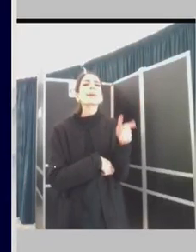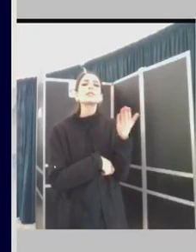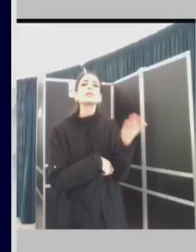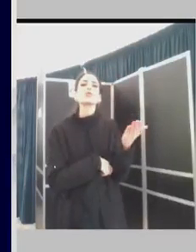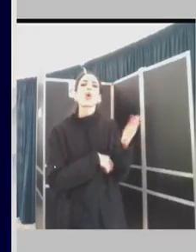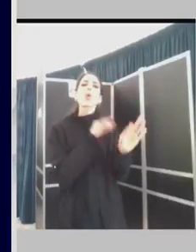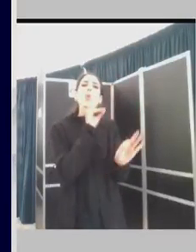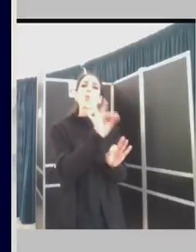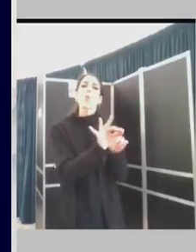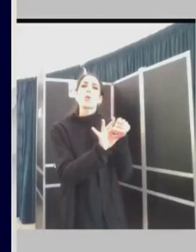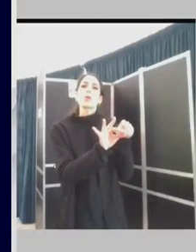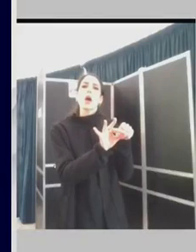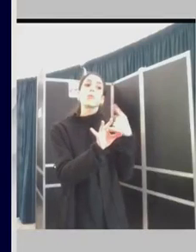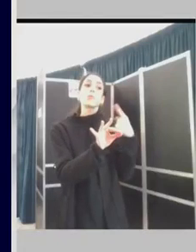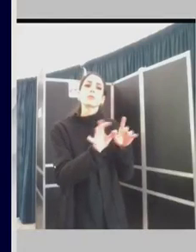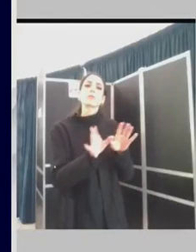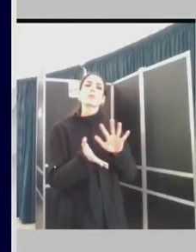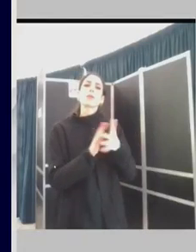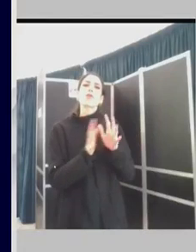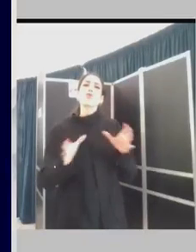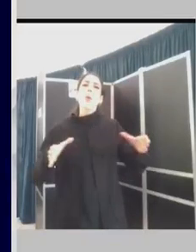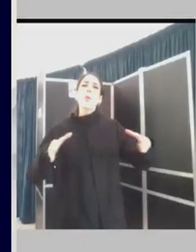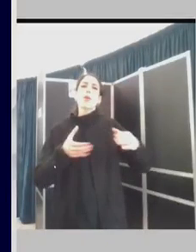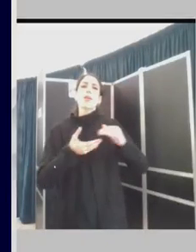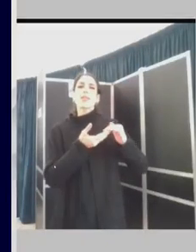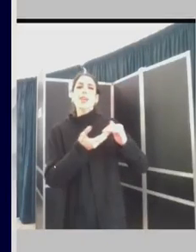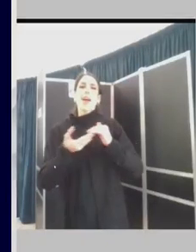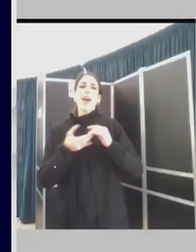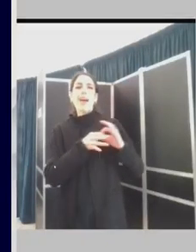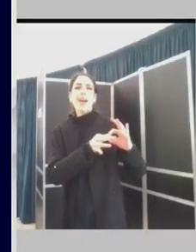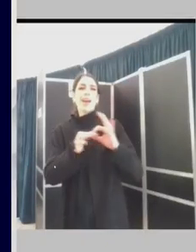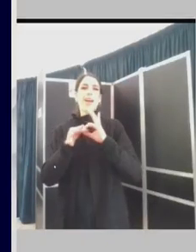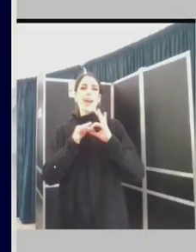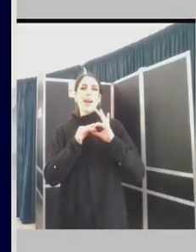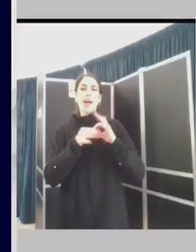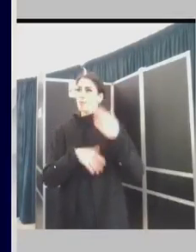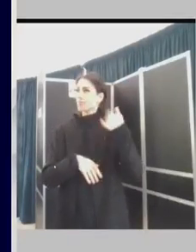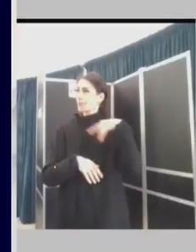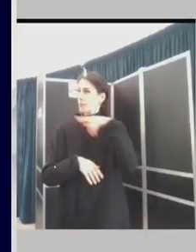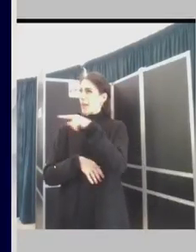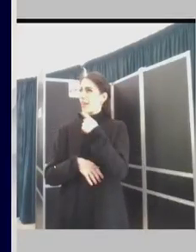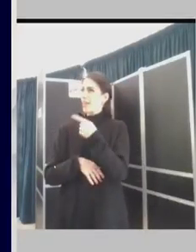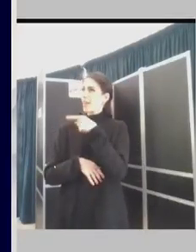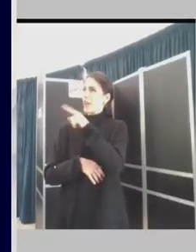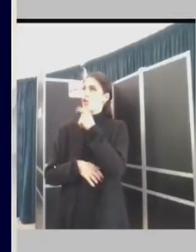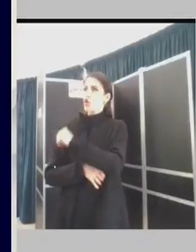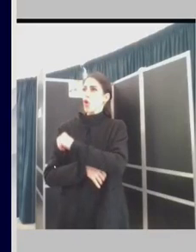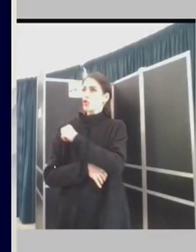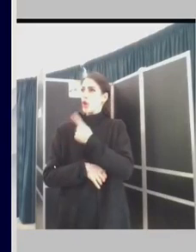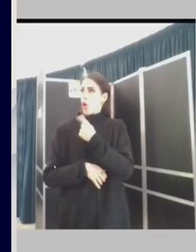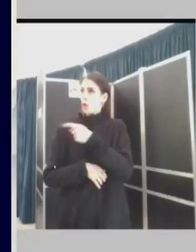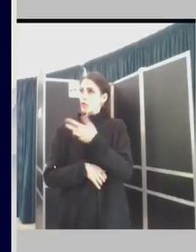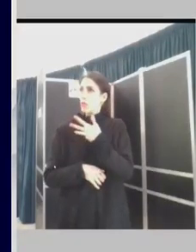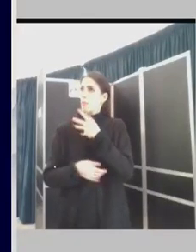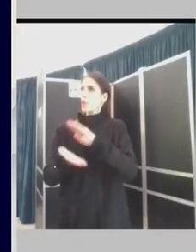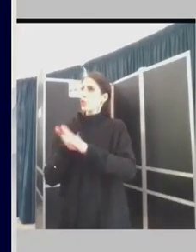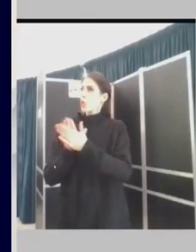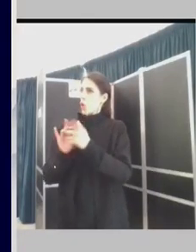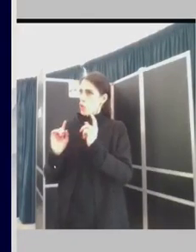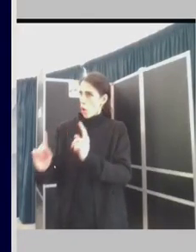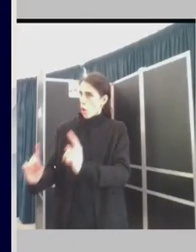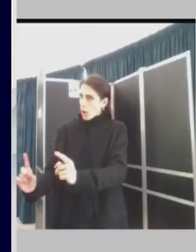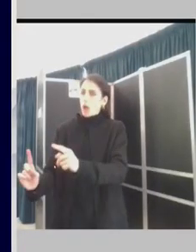non lasciare alla singola sensibilità, perché sentivo la Croce Rossa diceva abbiamo il protocollo col Majorana, l'altro anno l'abbiamo avuto con un'altra scuola, la